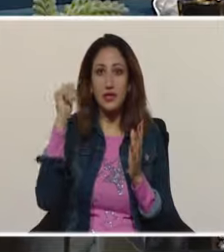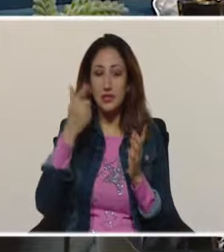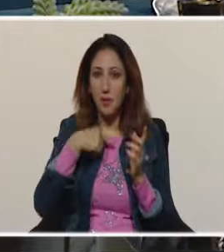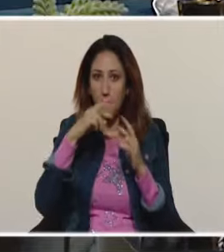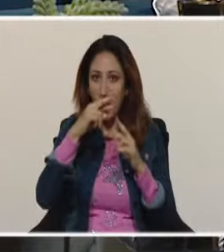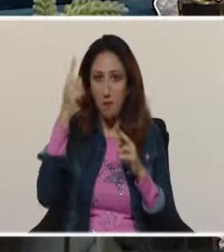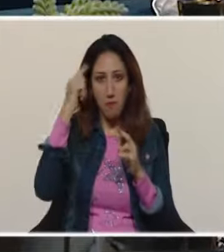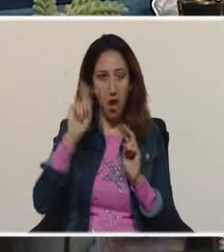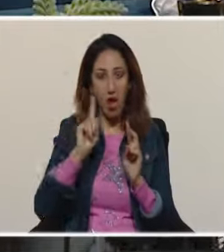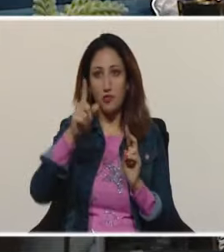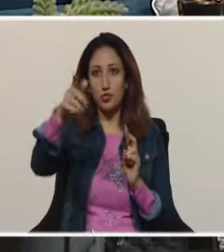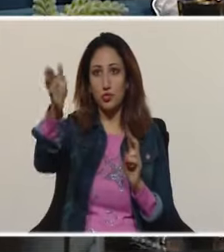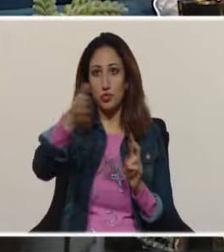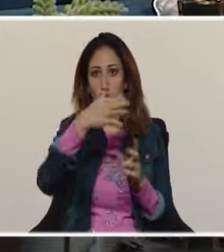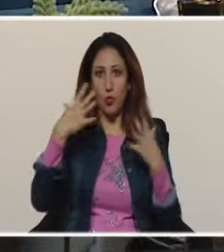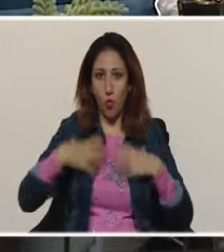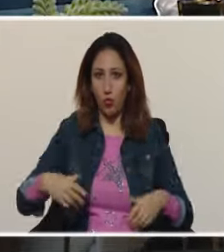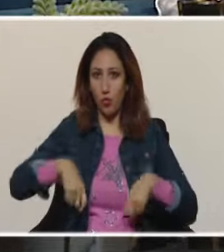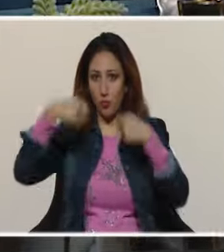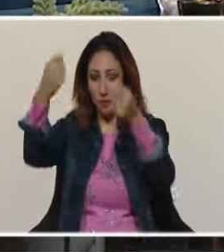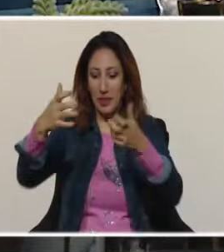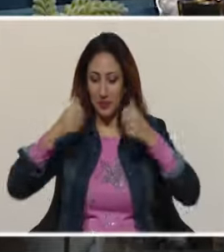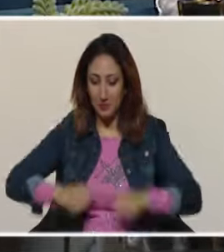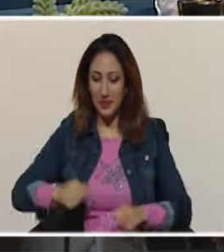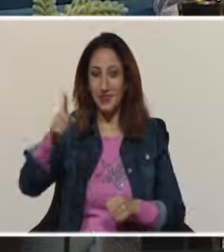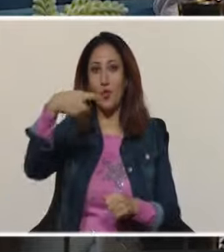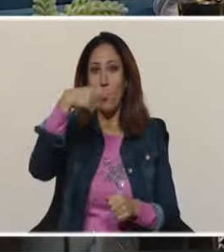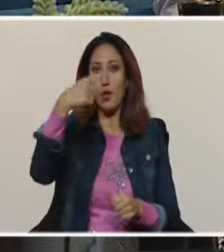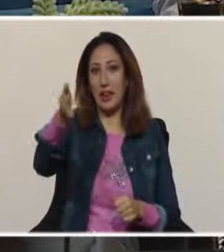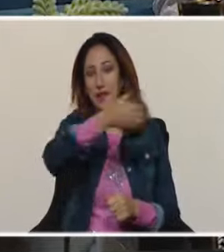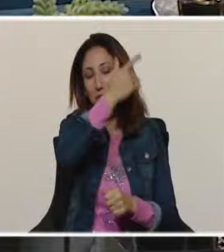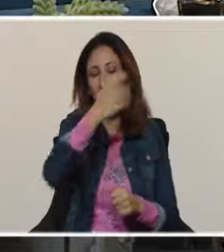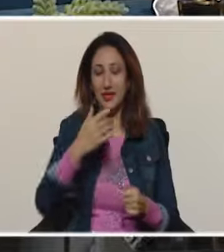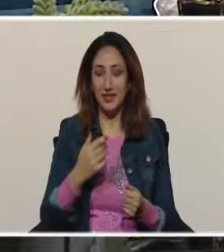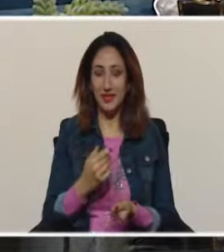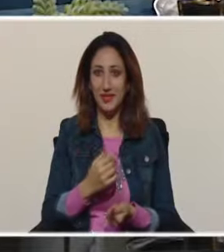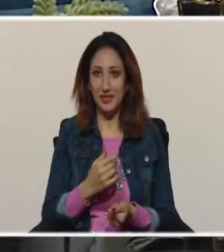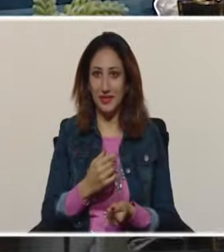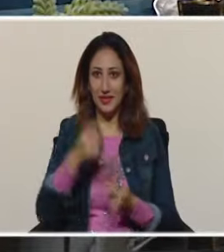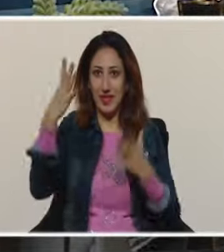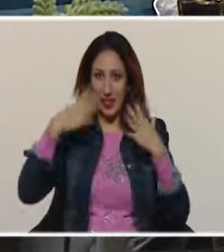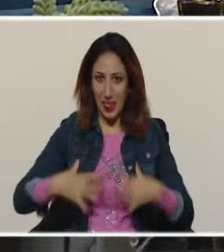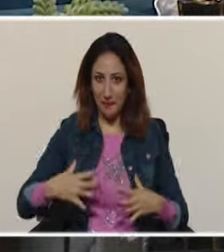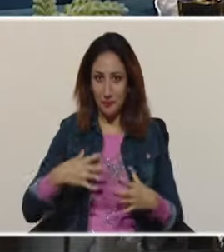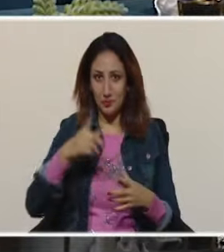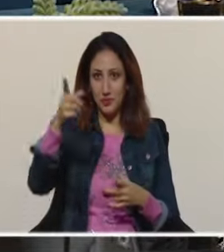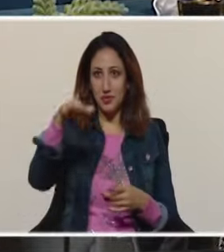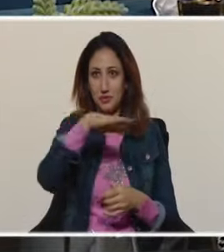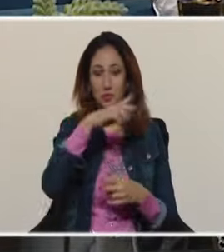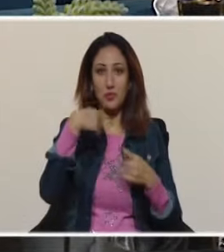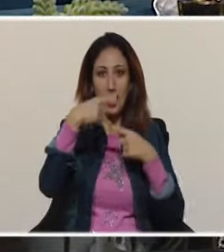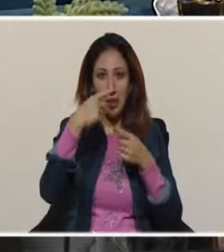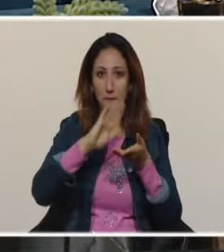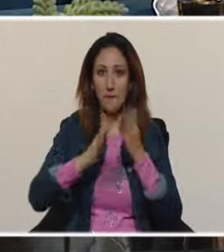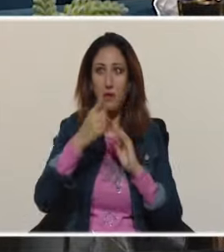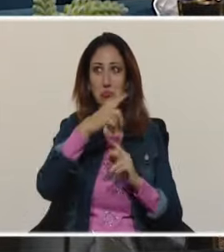على 5 دقايق، امسكي الهدوم اللي انا لابساها البسي واطلعي خلاص الحوار ده. ففعلا لبست الهدوم اللي انا كنت لابساها ودخلت خلصت الحوار، وهو